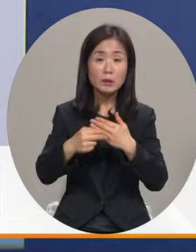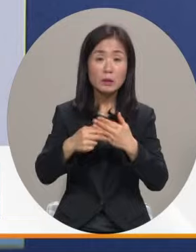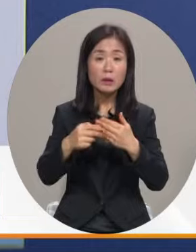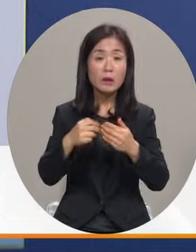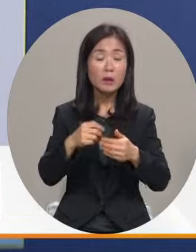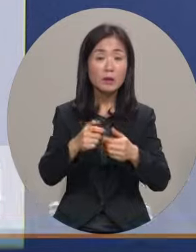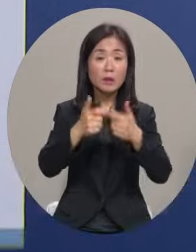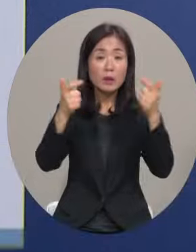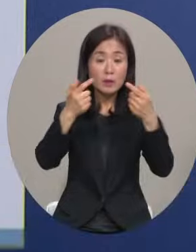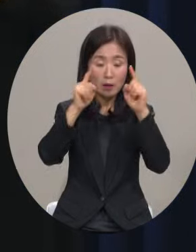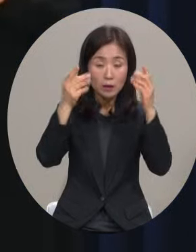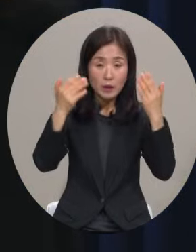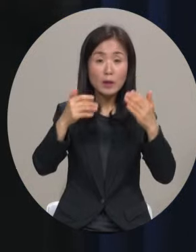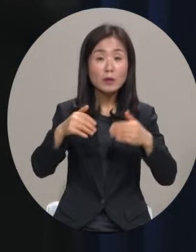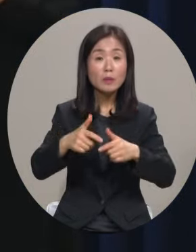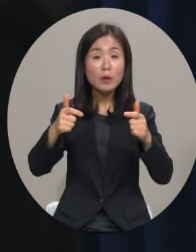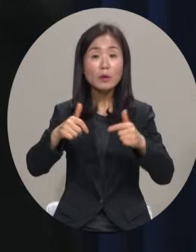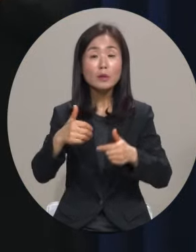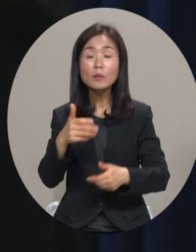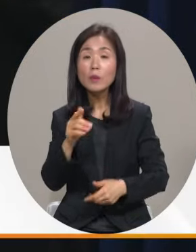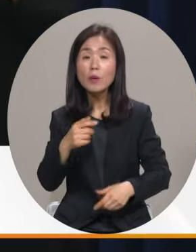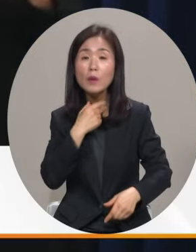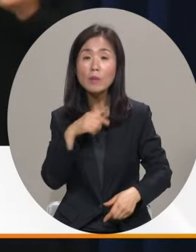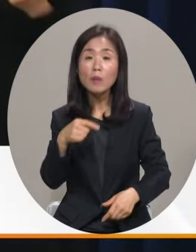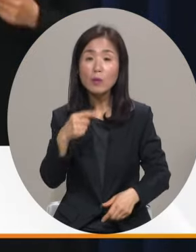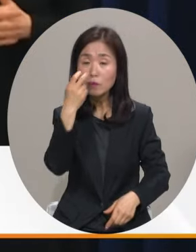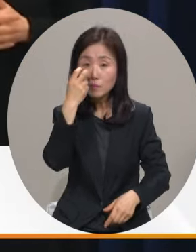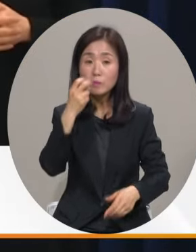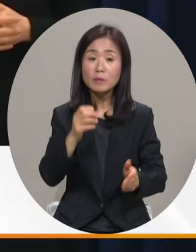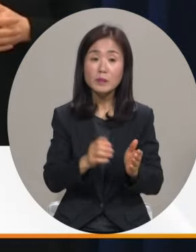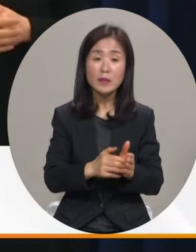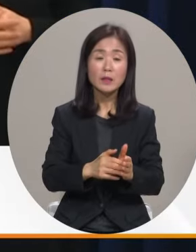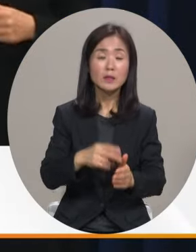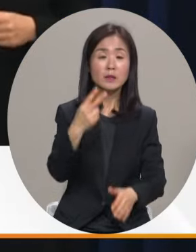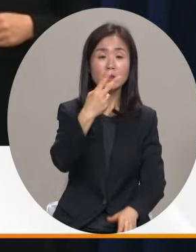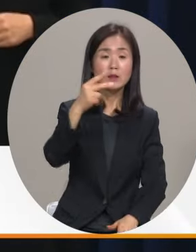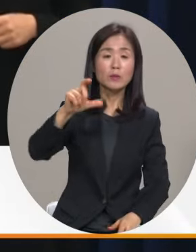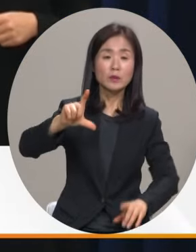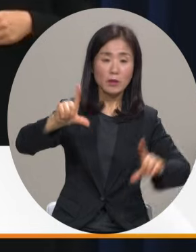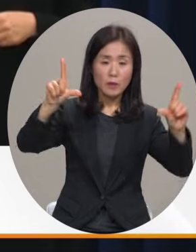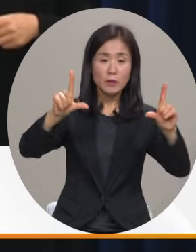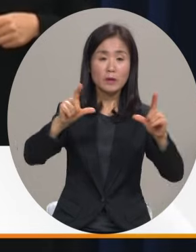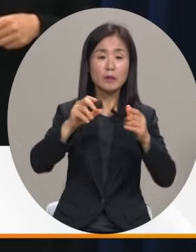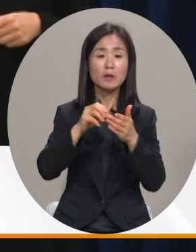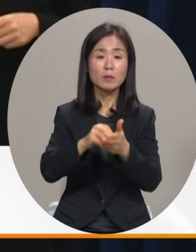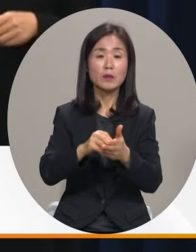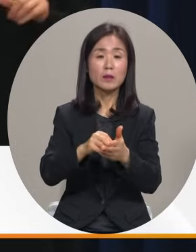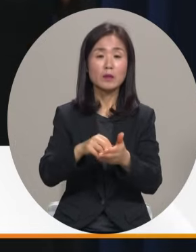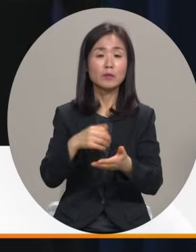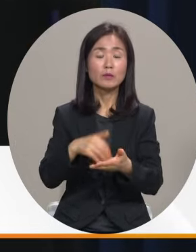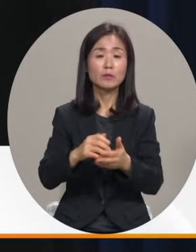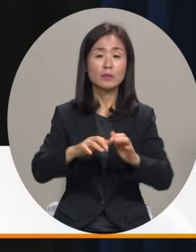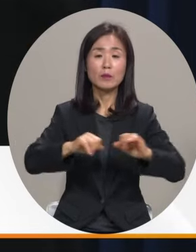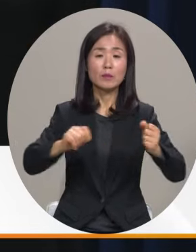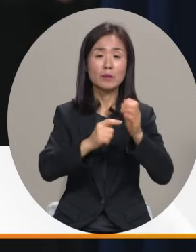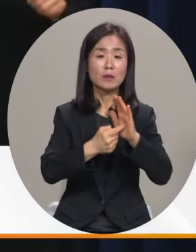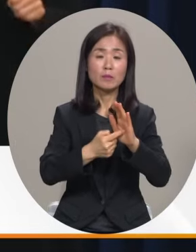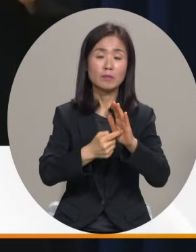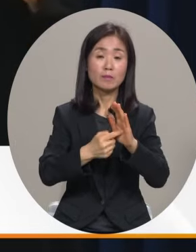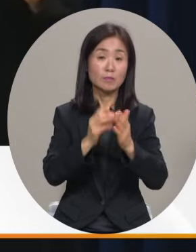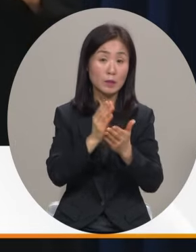확정하기로 했습니다 25년 입학 정원만 따로 발표하는 거보다는 어 관련되는 어 필수 료 강화를